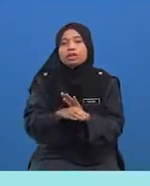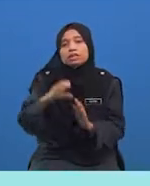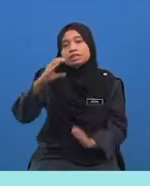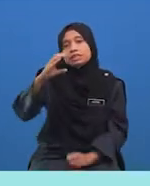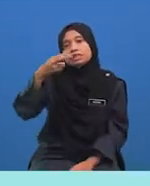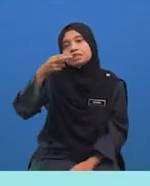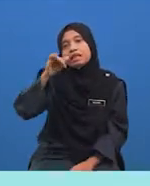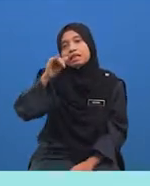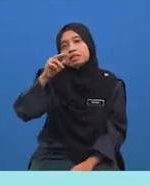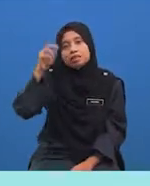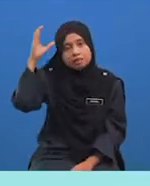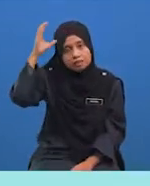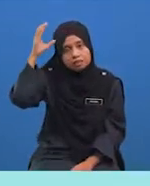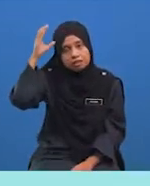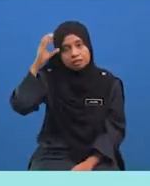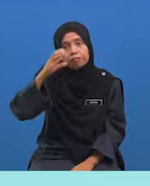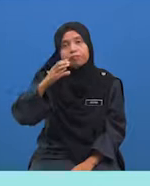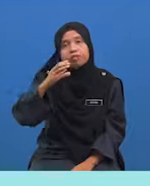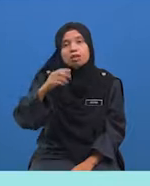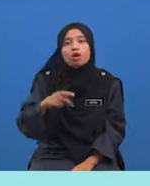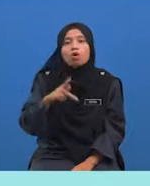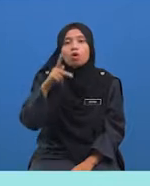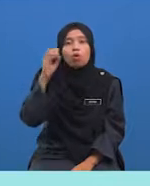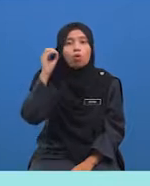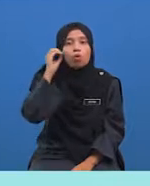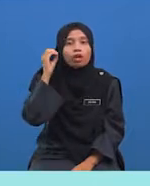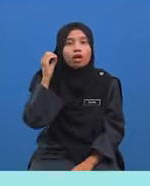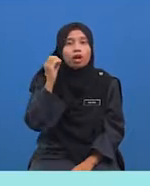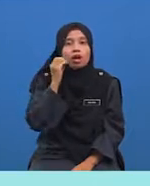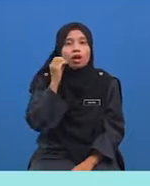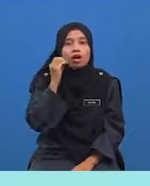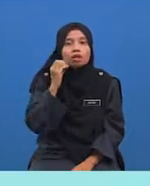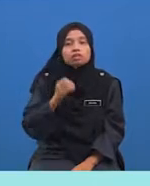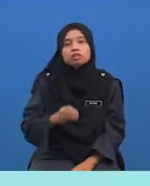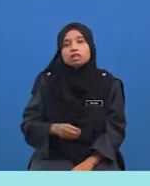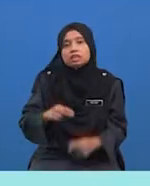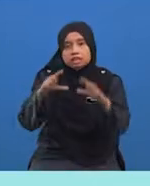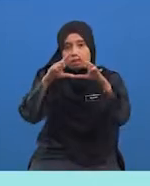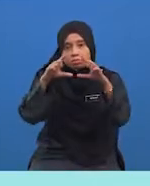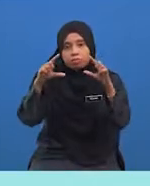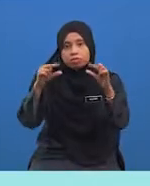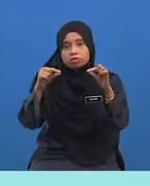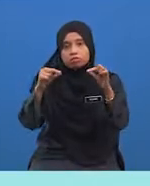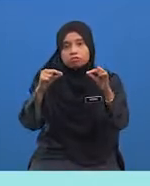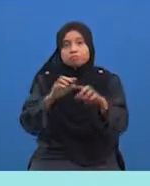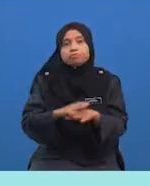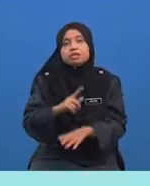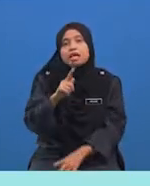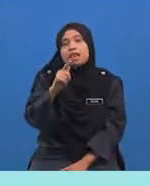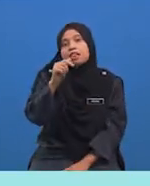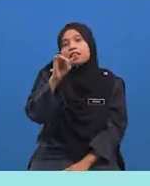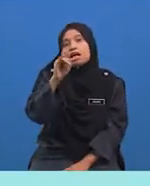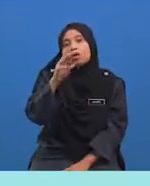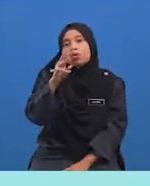China di bahagian tengah dan selatan, Korea Selatan, Jepun di bahagian selatan, Taiwan di bahagian